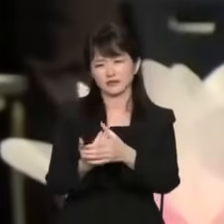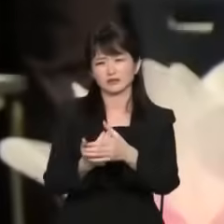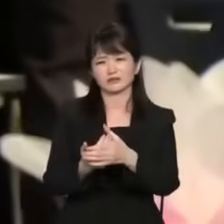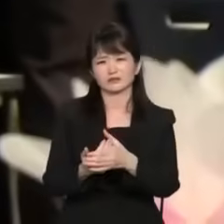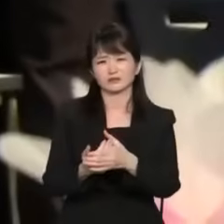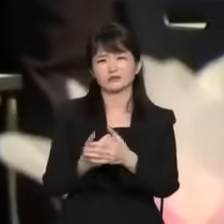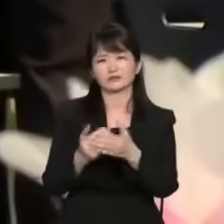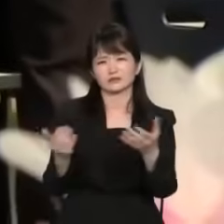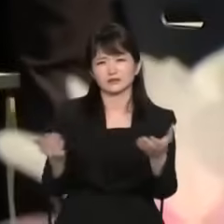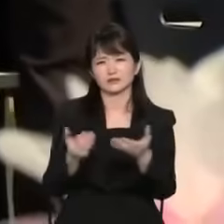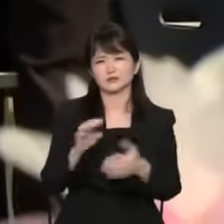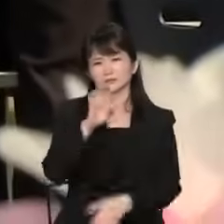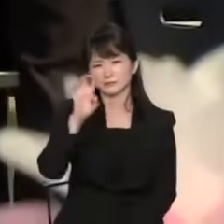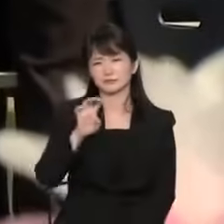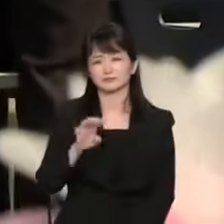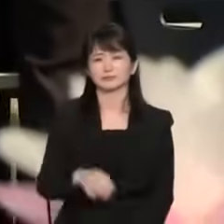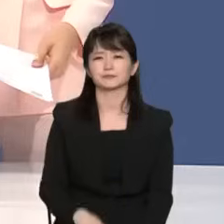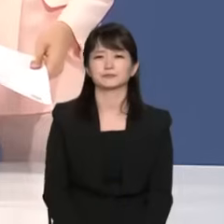JTBC 신진입니다.